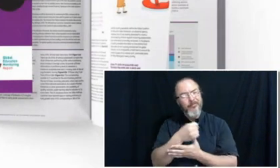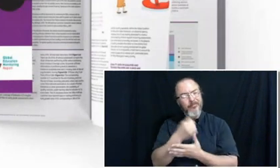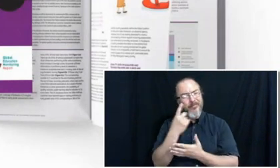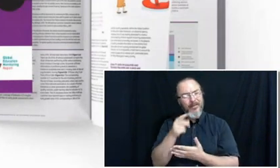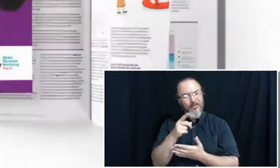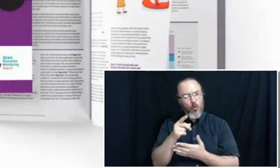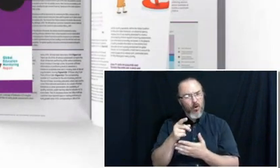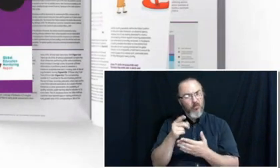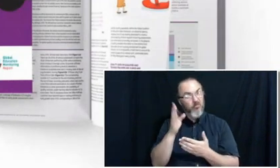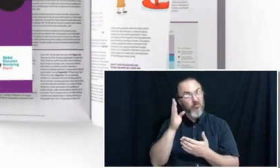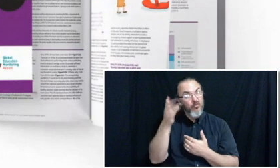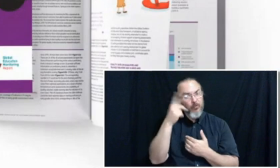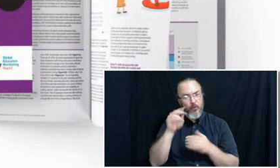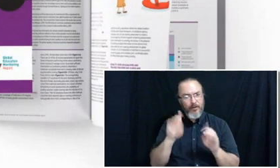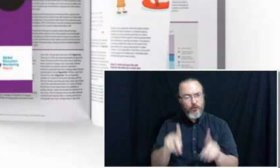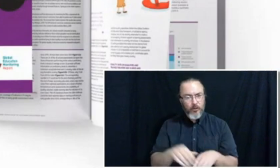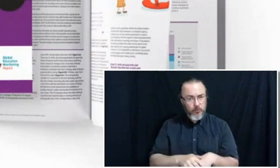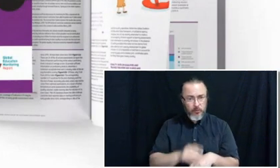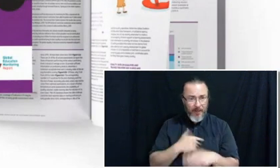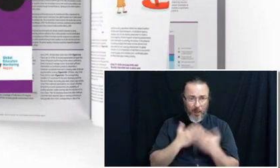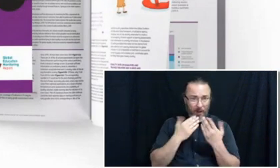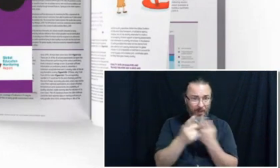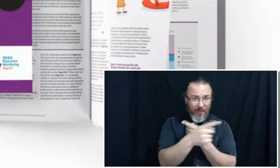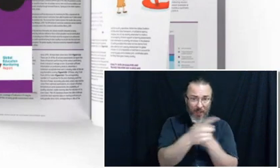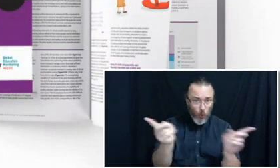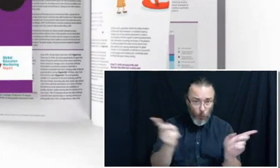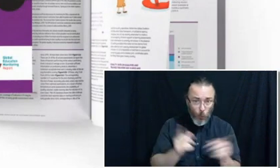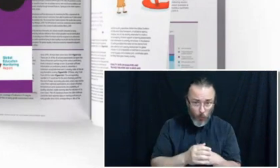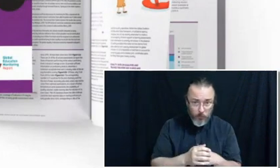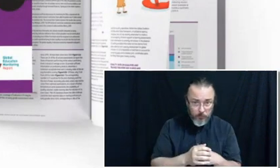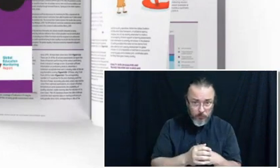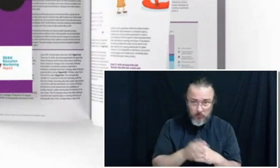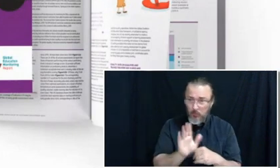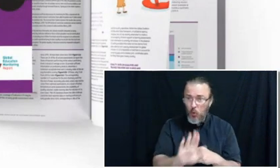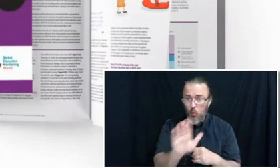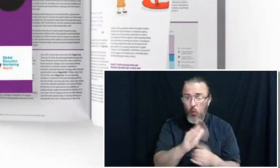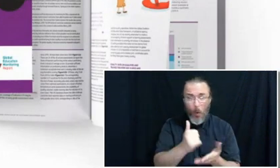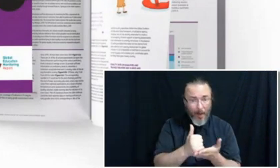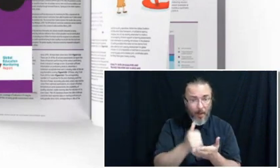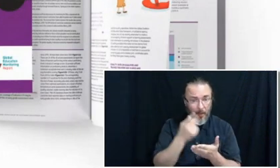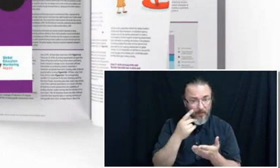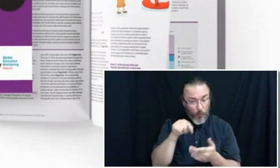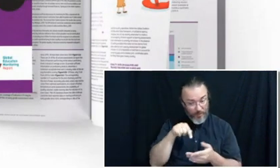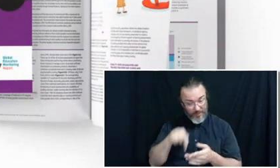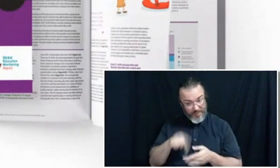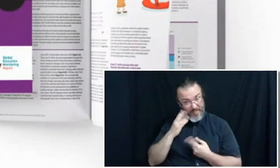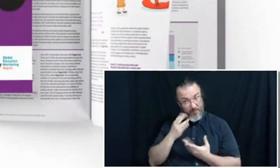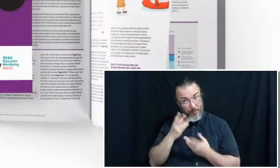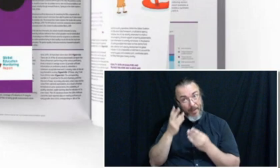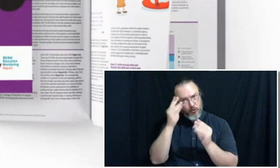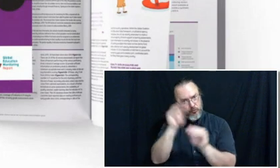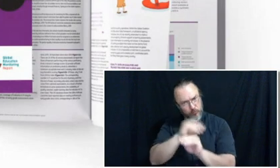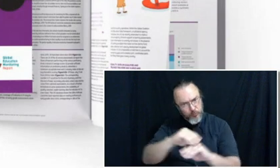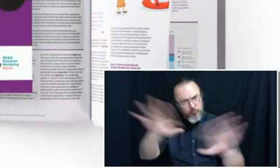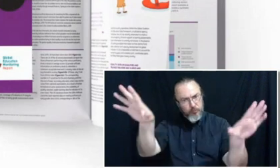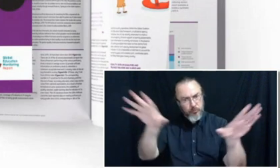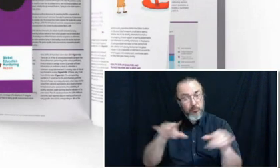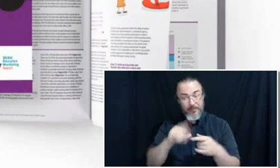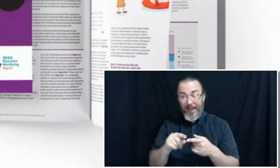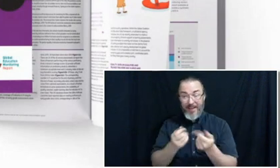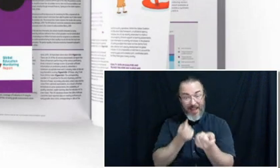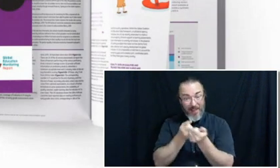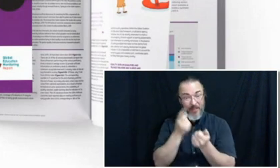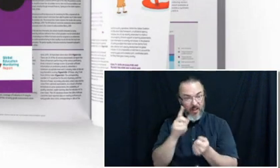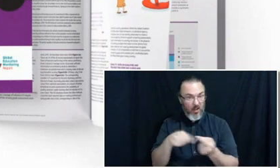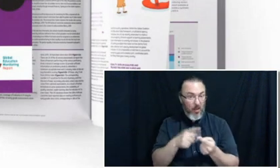de l'avenir de l'éducation. Je tiens à remercier chacun d'entre vous pour votre aide dans la diffusion de ces messages et dans